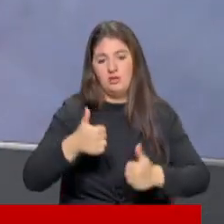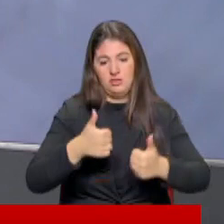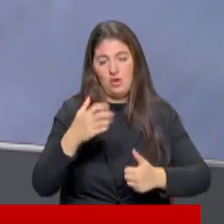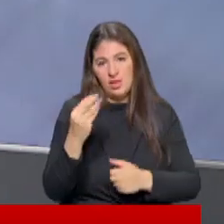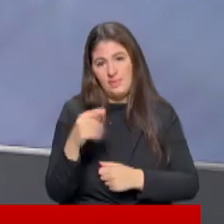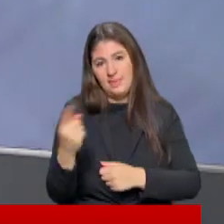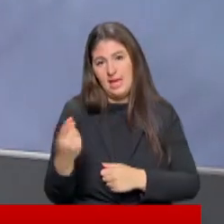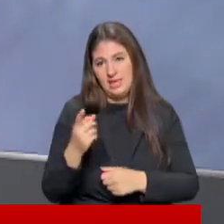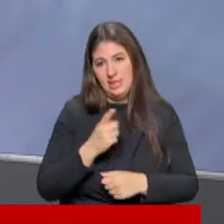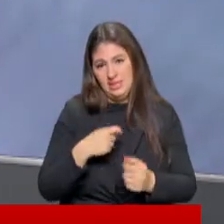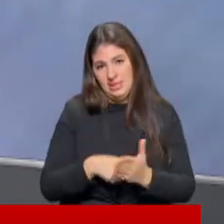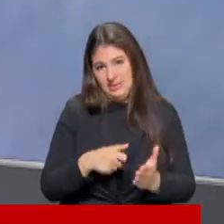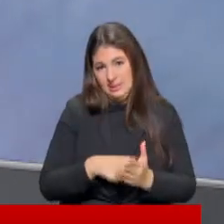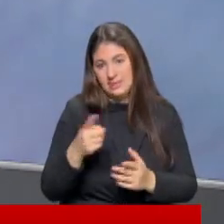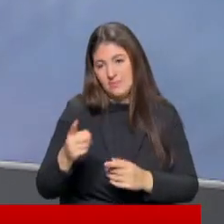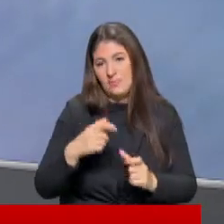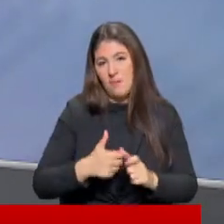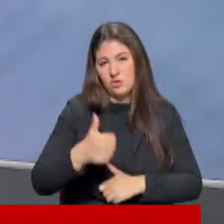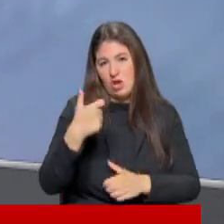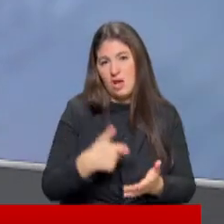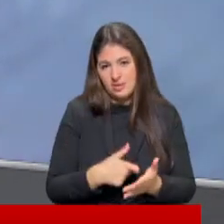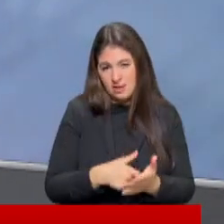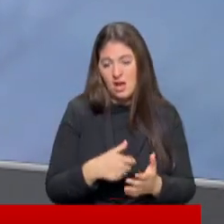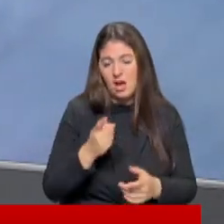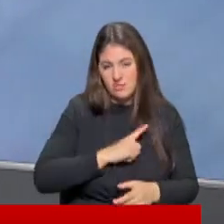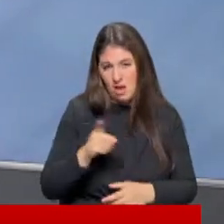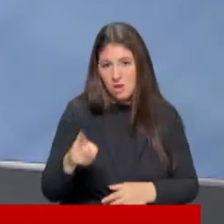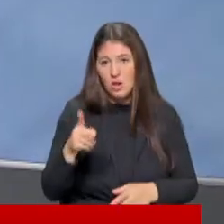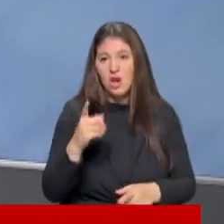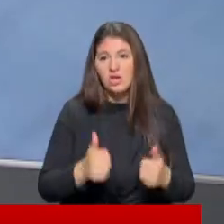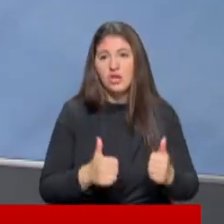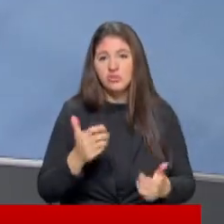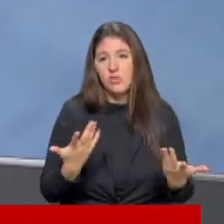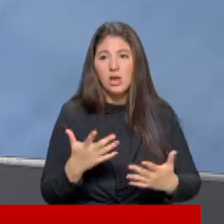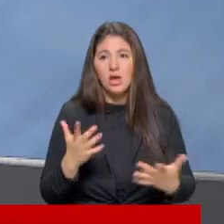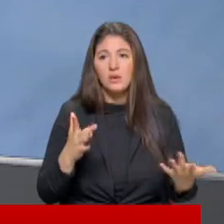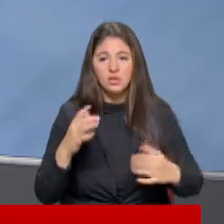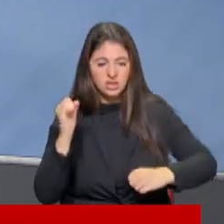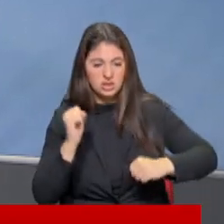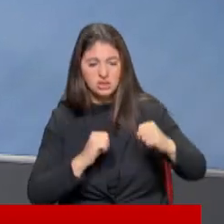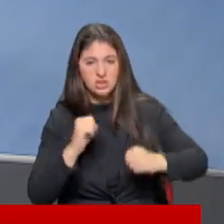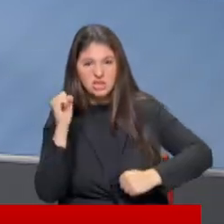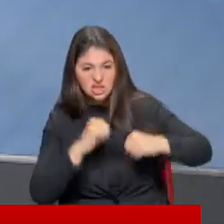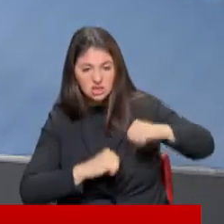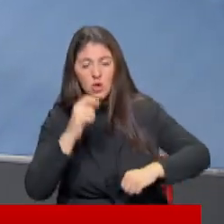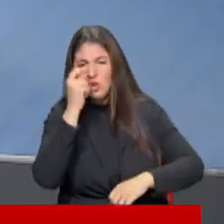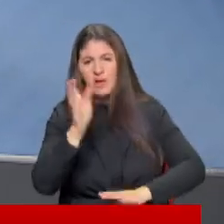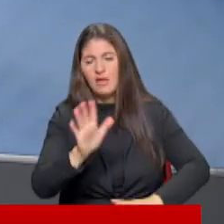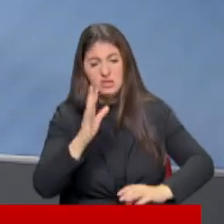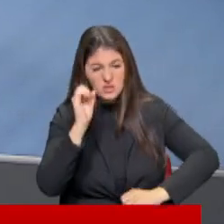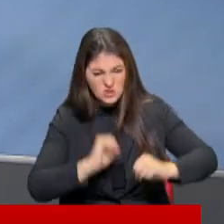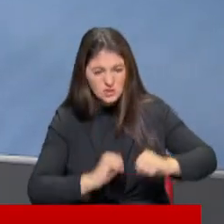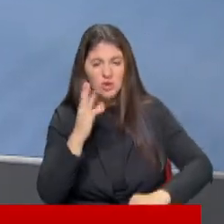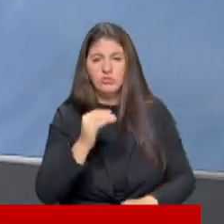bir diğer isim genel başkanlık adına ve burada da yarışın öyle korakor geçeceği, kolay geçmeyeceği